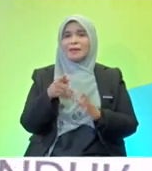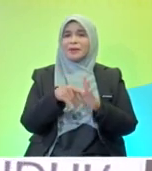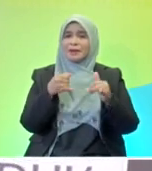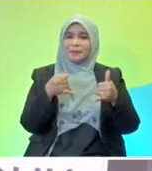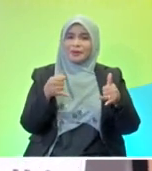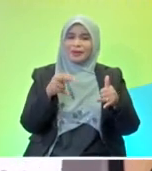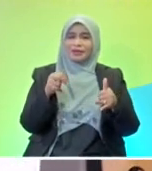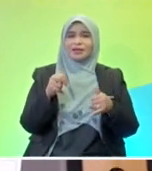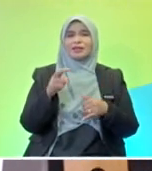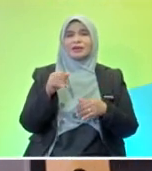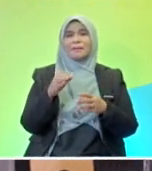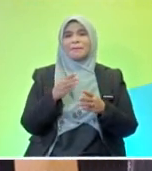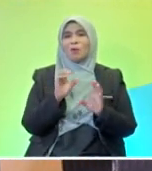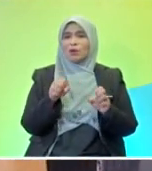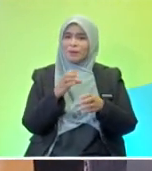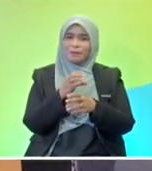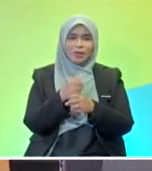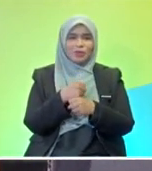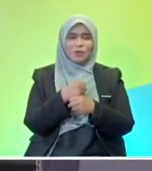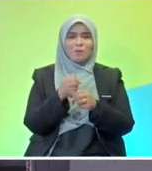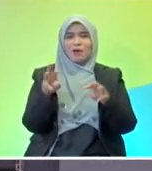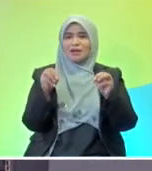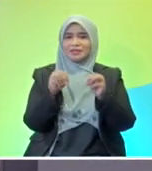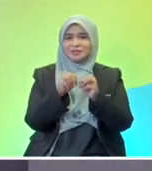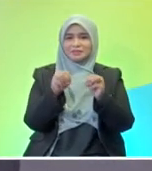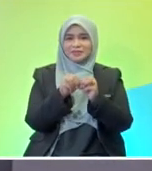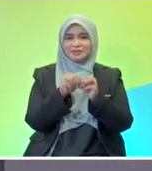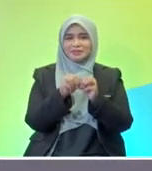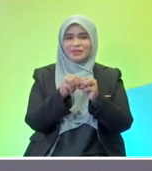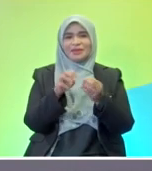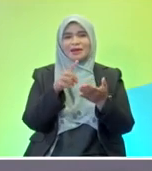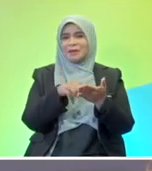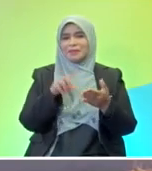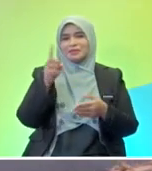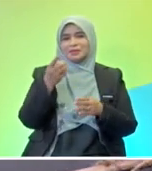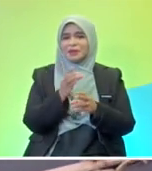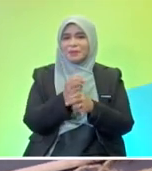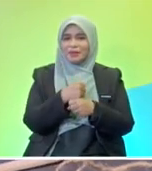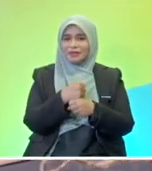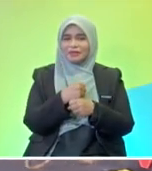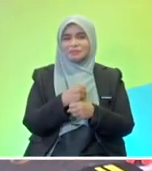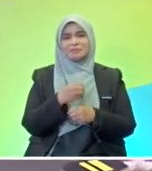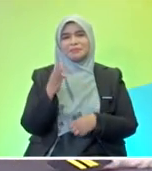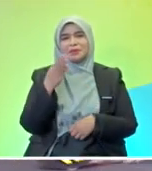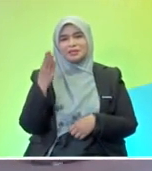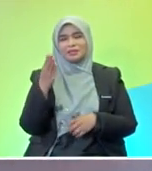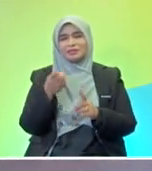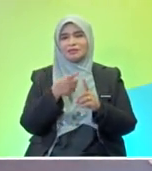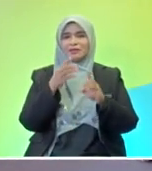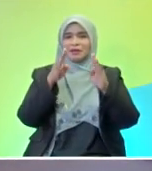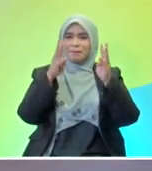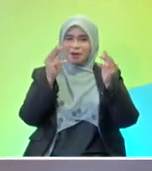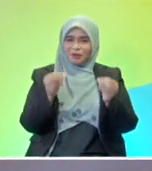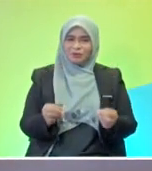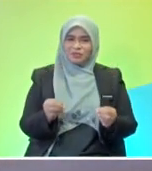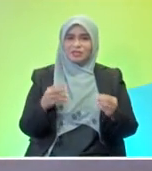boleh berbentuk bermacam-macam bentuk. Oh, semua boleh? Apa-apa saja bentuk, selalunya daripada manusia,